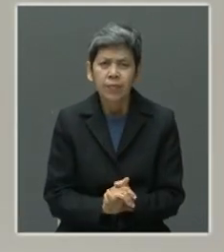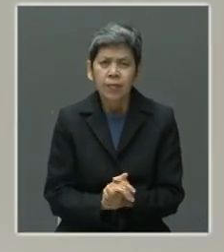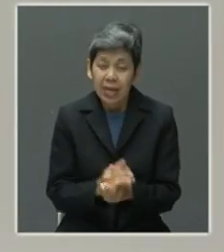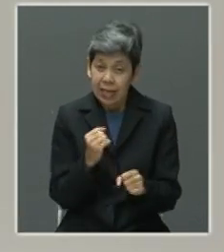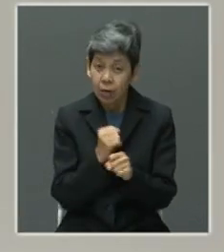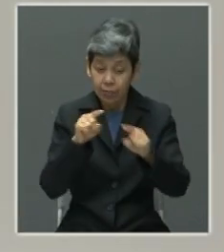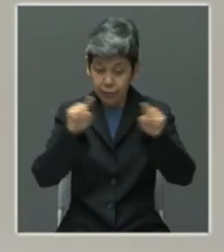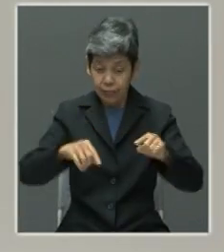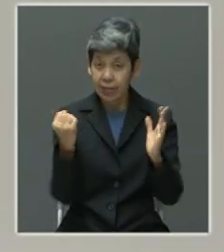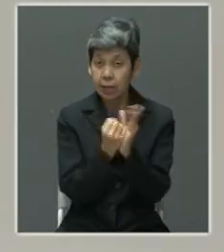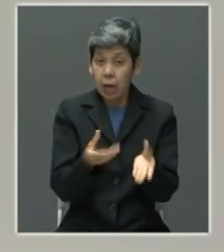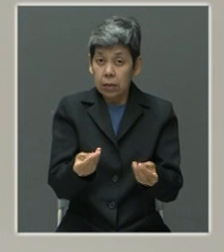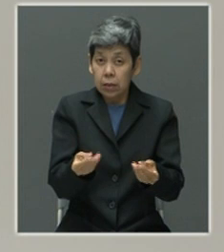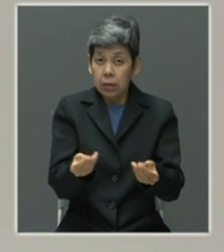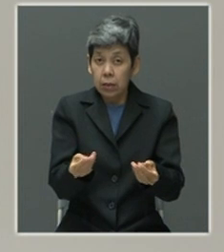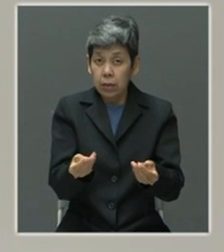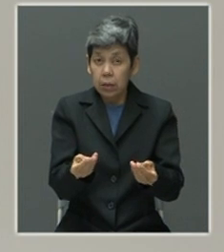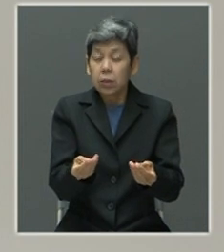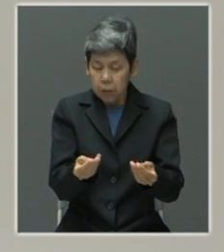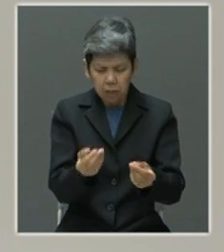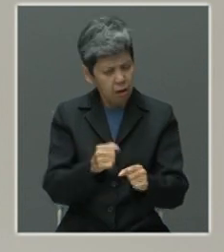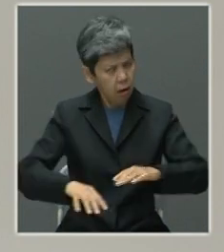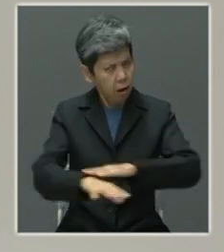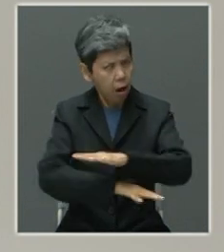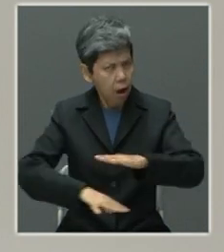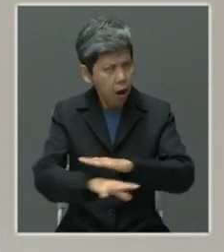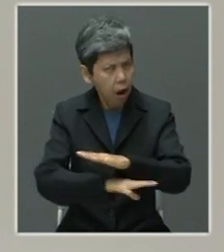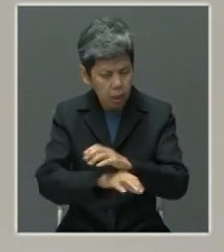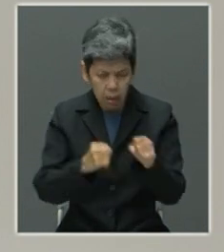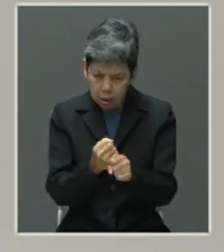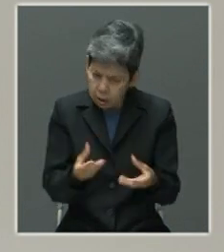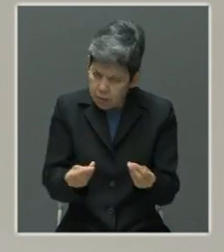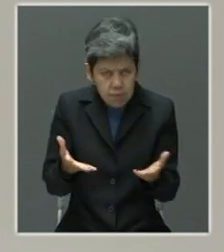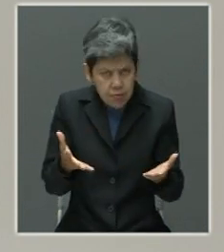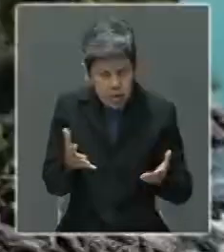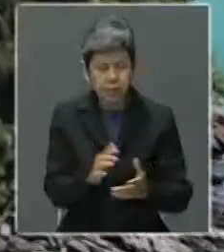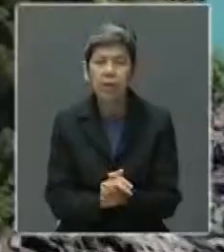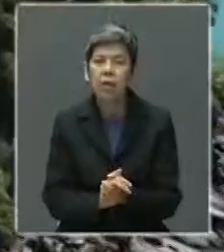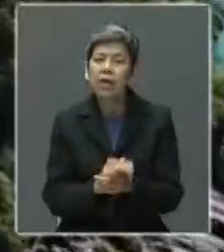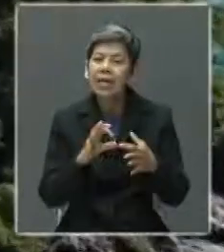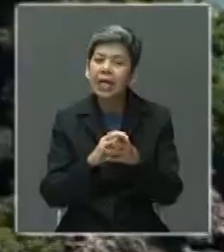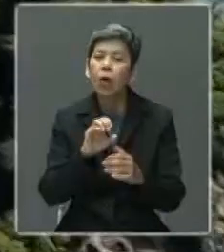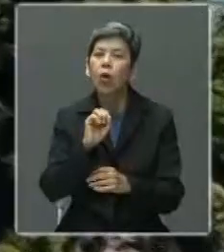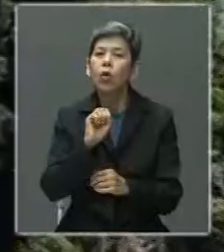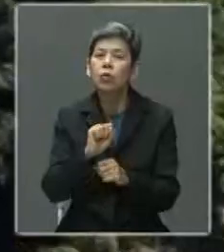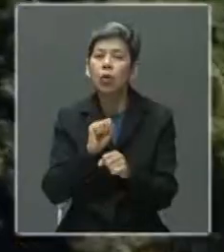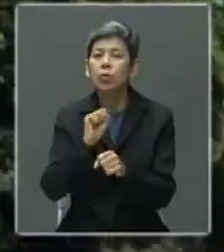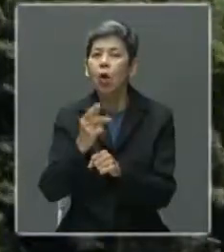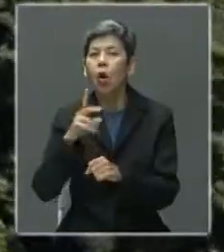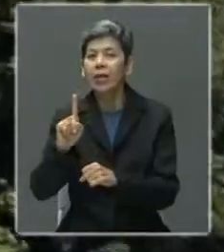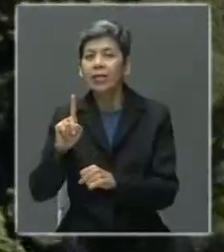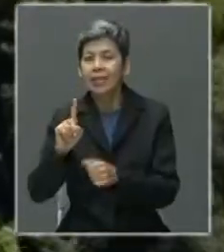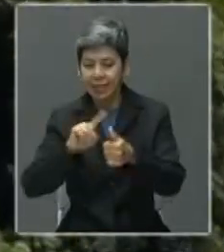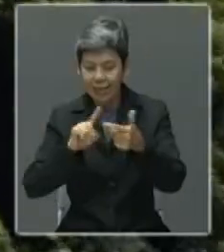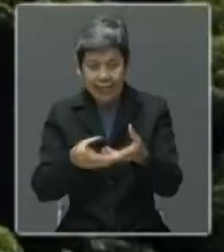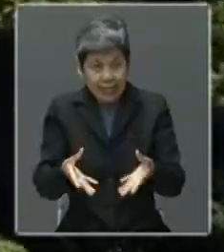การออกโฉนดที่ดินบนเกาะโดยไม่มีหลักฐานแจ้งการครอบครองที่ดินที่เรียกว่าสค.1เนี่ยประกอบกับ